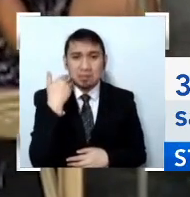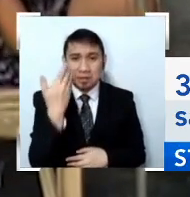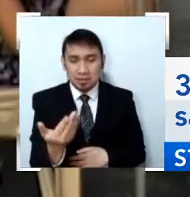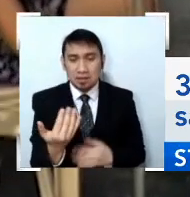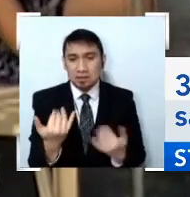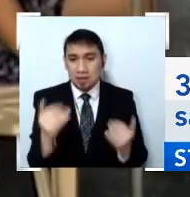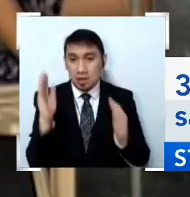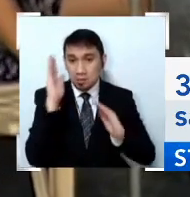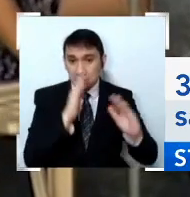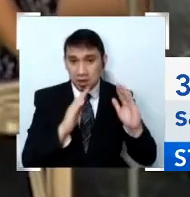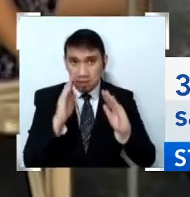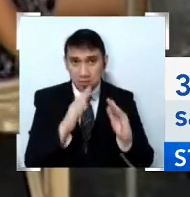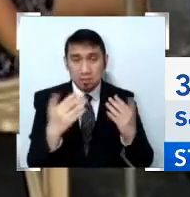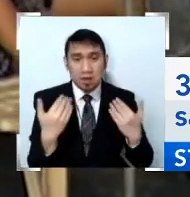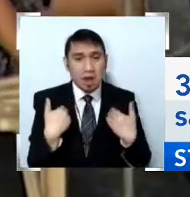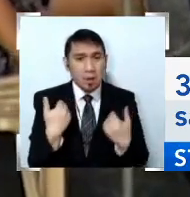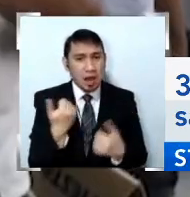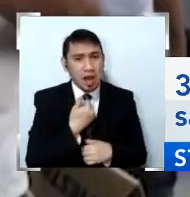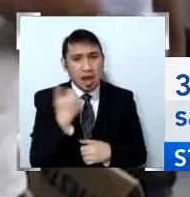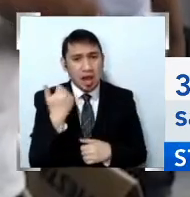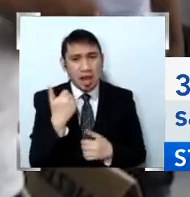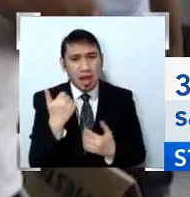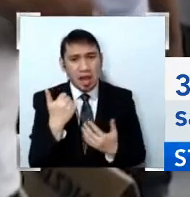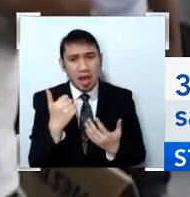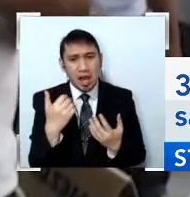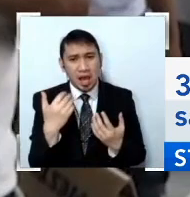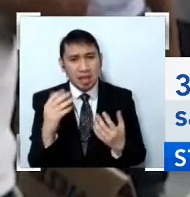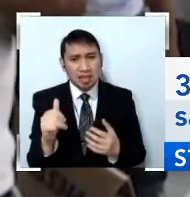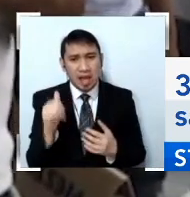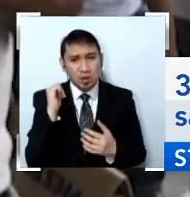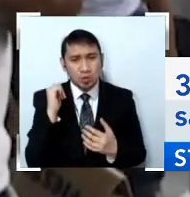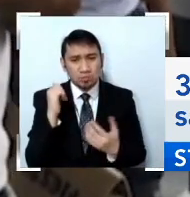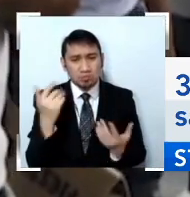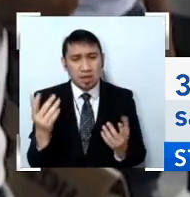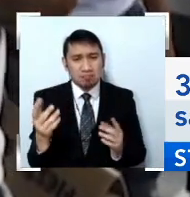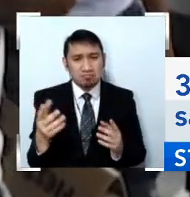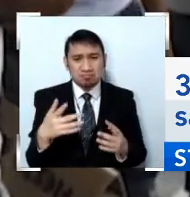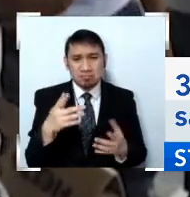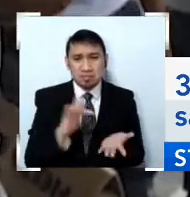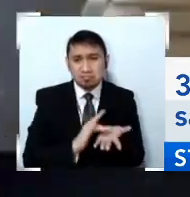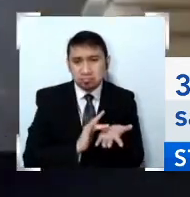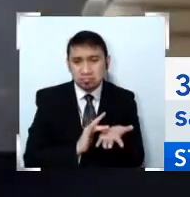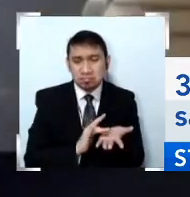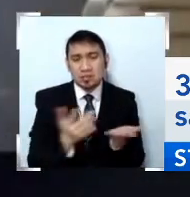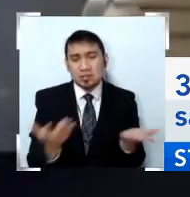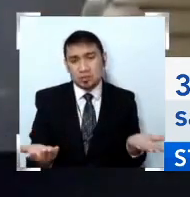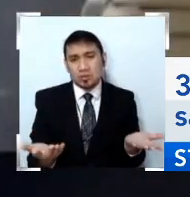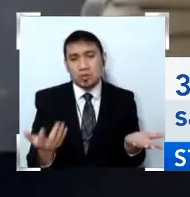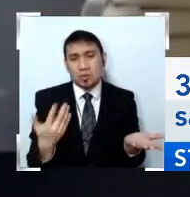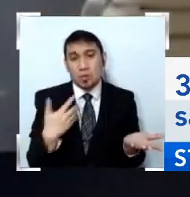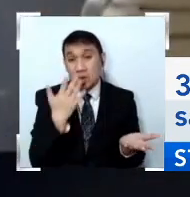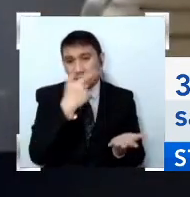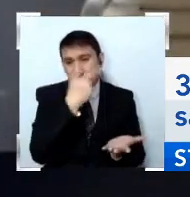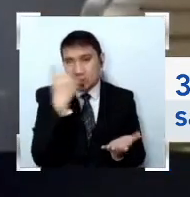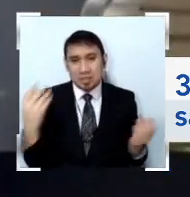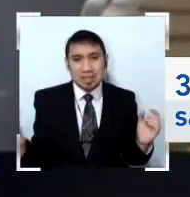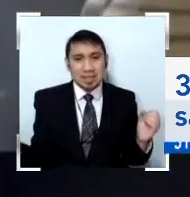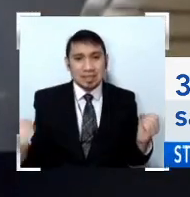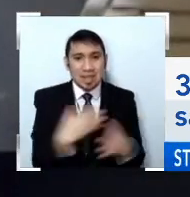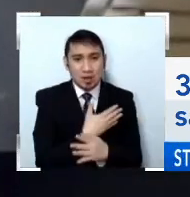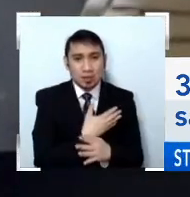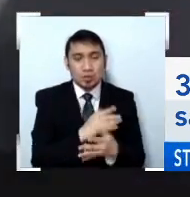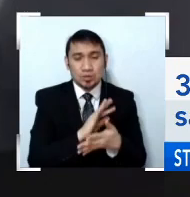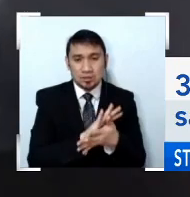LGU, marami ang ayaw magpagamot dahil sa takot sa COVID, kaya may ilan na lumala ang kondisyon. At dahil sintomas ng COVID ang